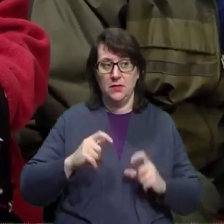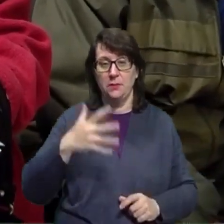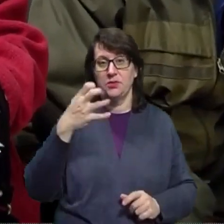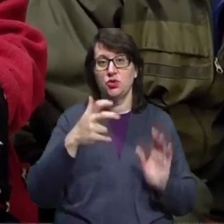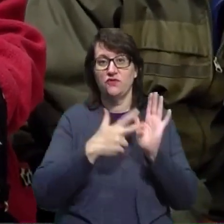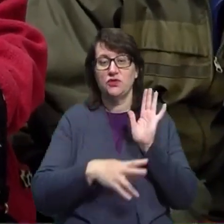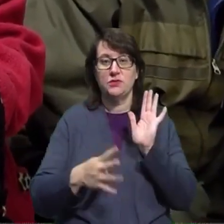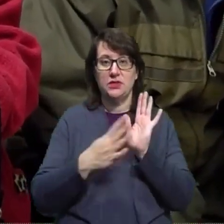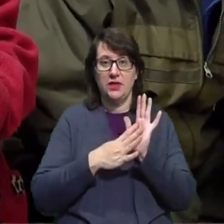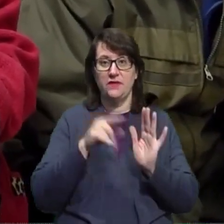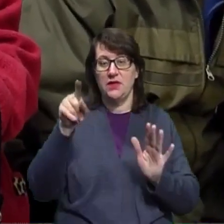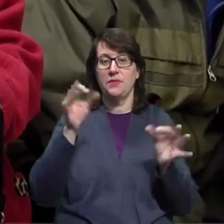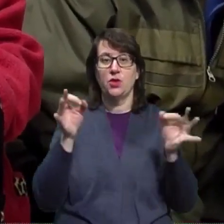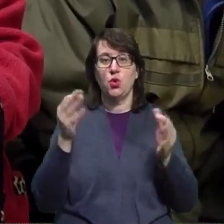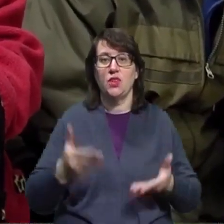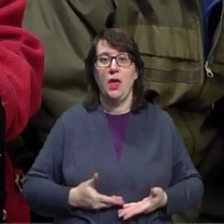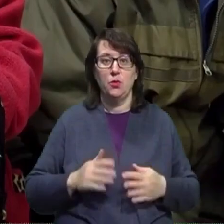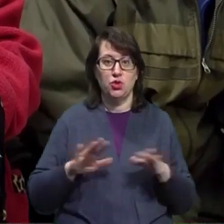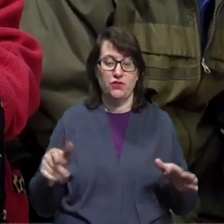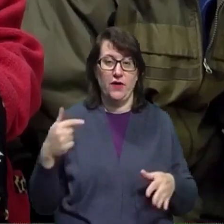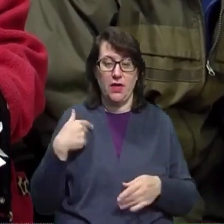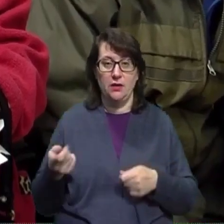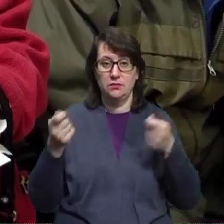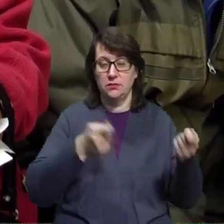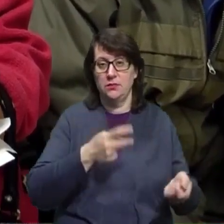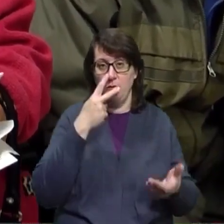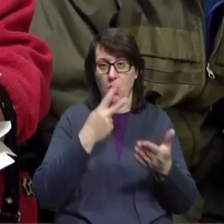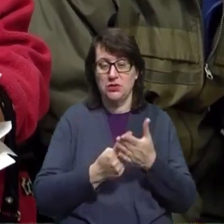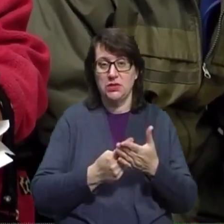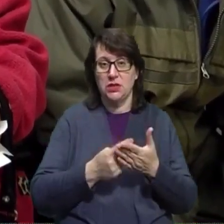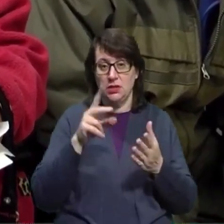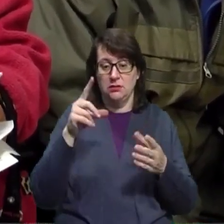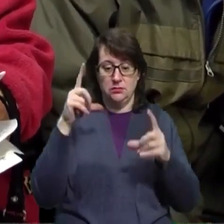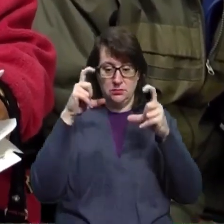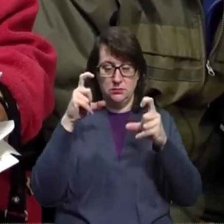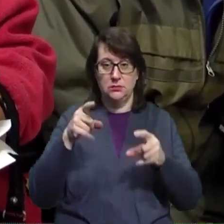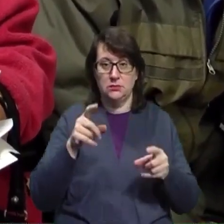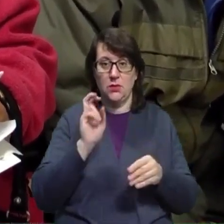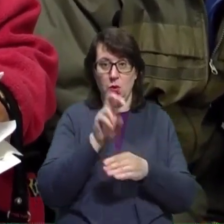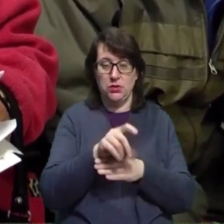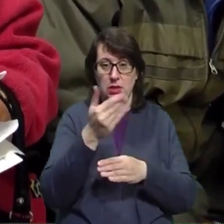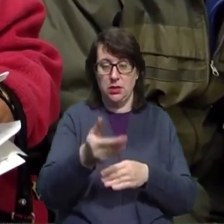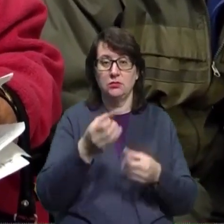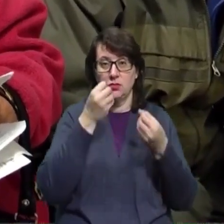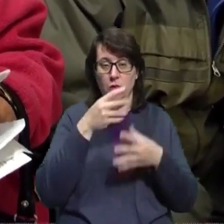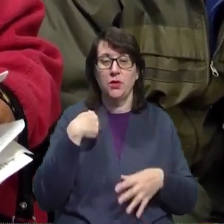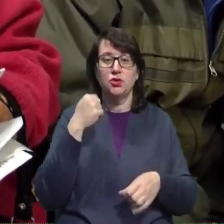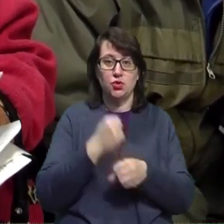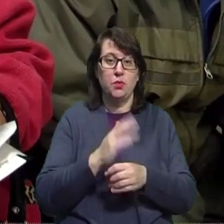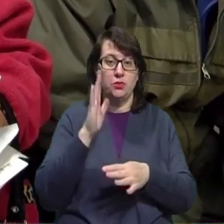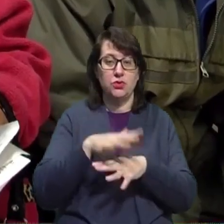там не проживає. Я принесла показники, зняла показничок і ходила до них. Хорошо, ми зробимо